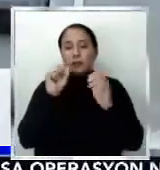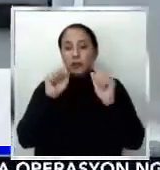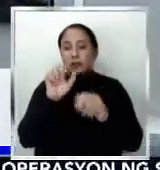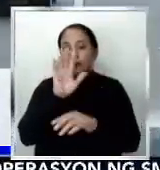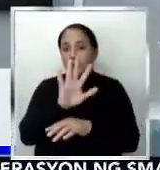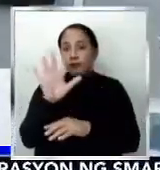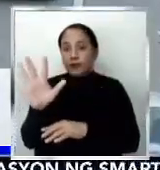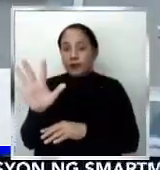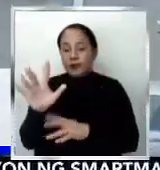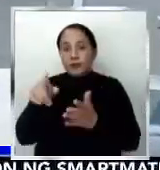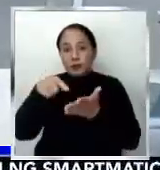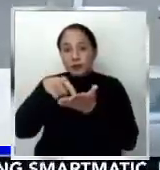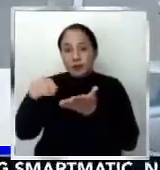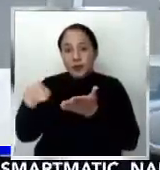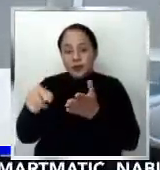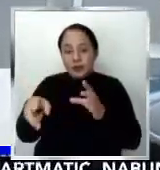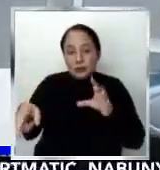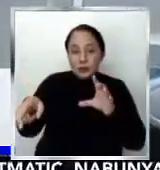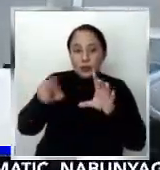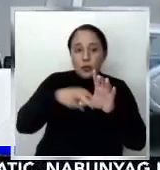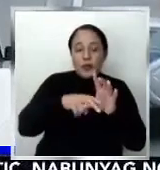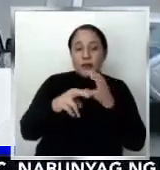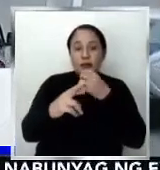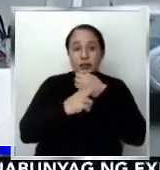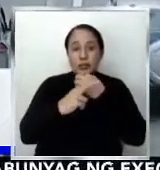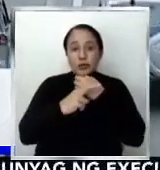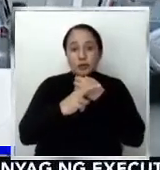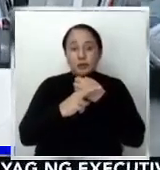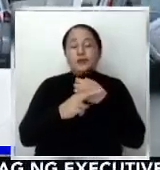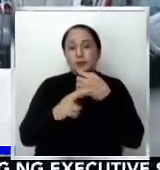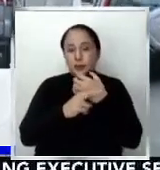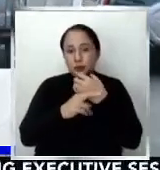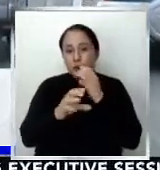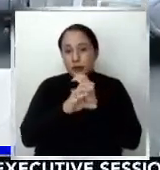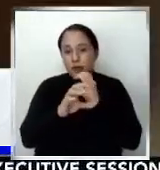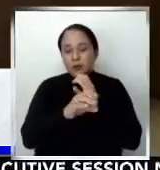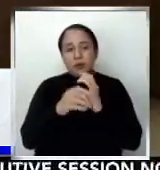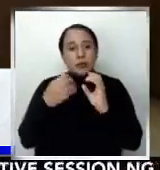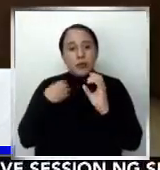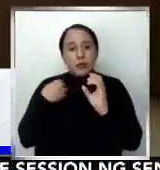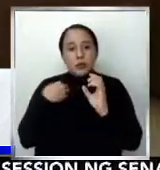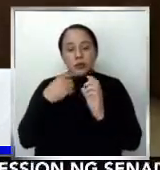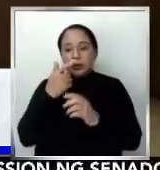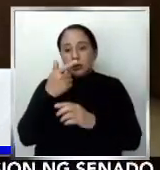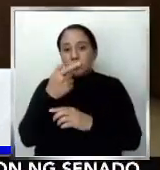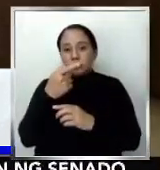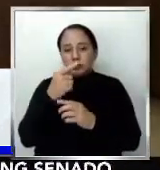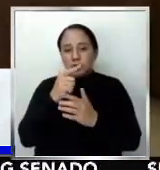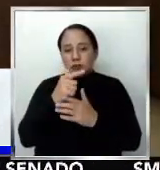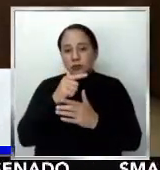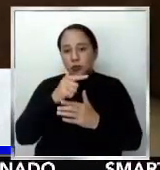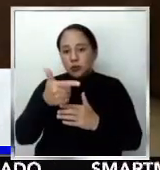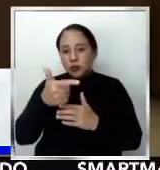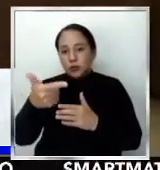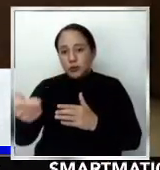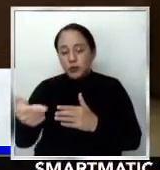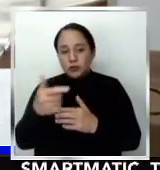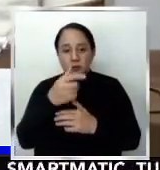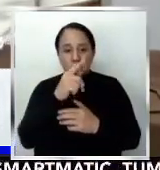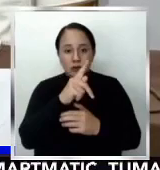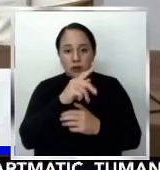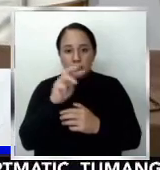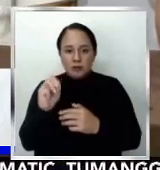babayaran pag nag-book ng sakay. Wala pa dito ang kada kilometrong patak ng metro. Ayon sa grupo, hindi na nila kaya ang